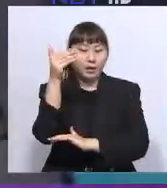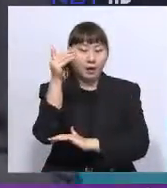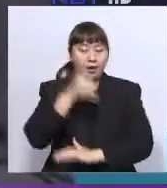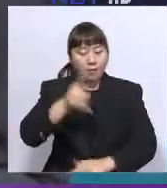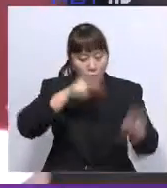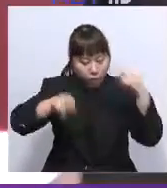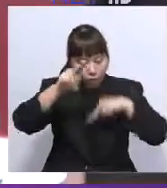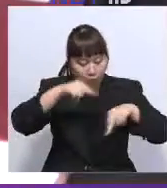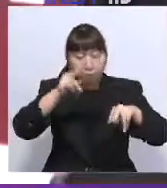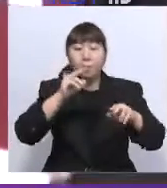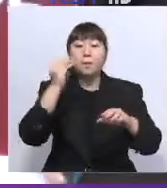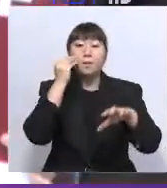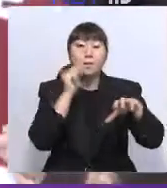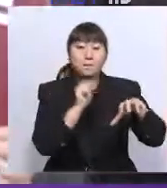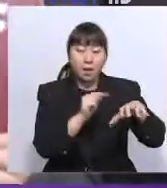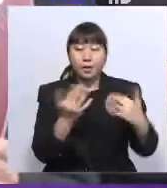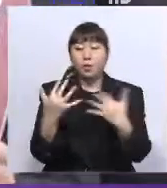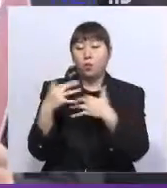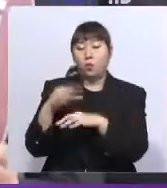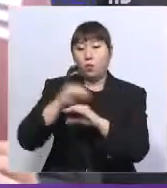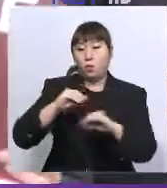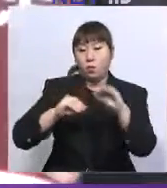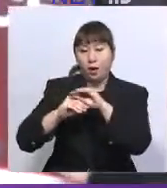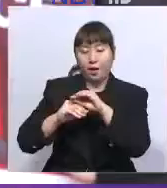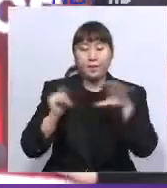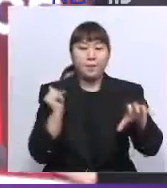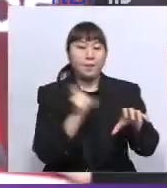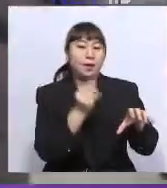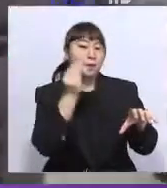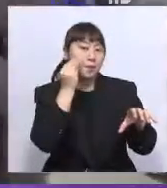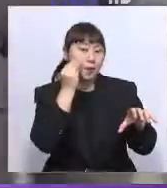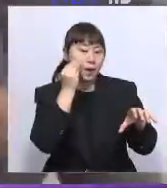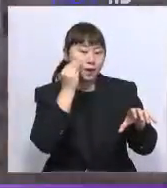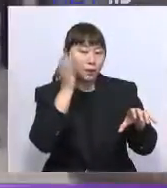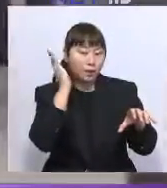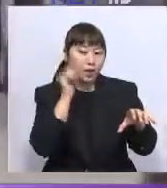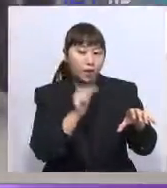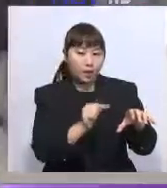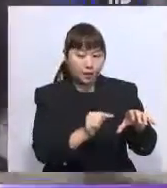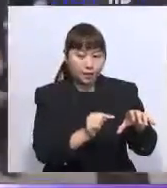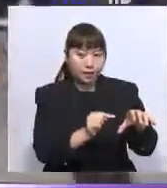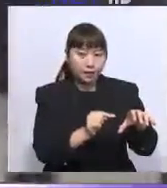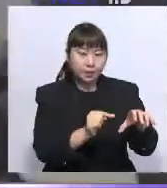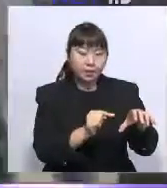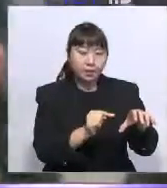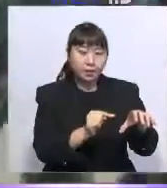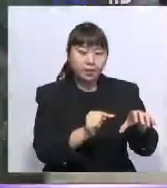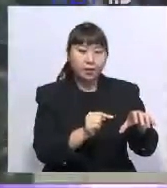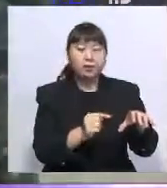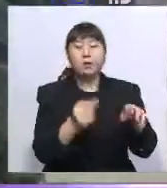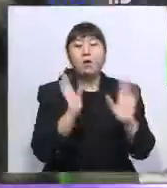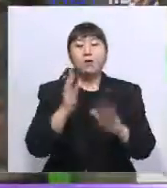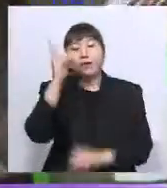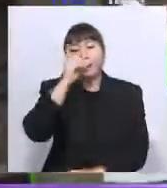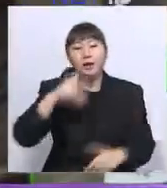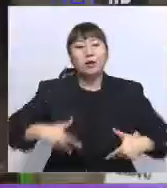ดูแลความปลอดภัยบ้านที่เข้าร่วมโครงการนะคะไปที่บ้านของนายสอนสุทธากลั่นมารีหรือว่าคุณถั่วระเชิญยิ้มที่จังห